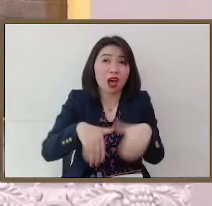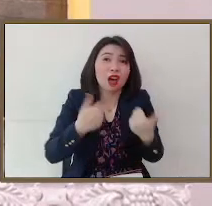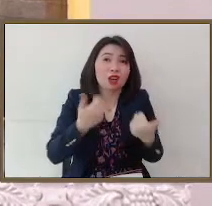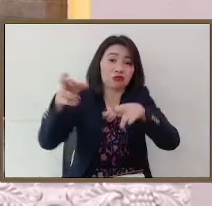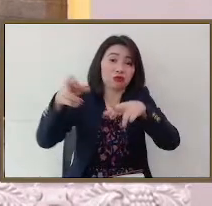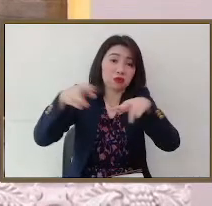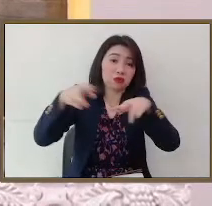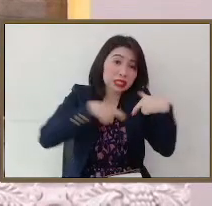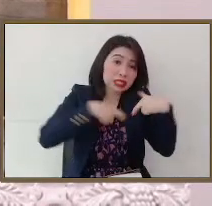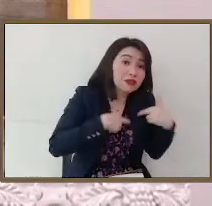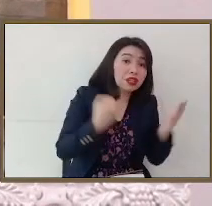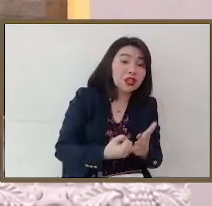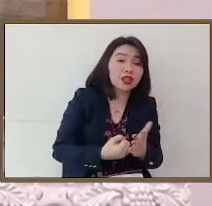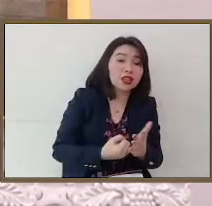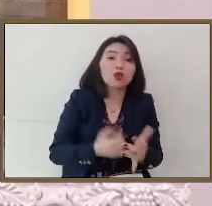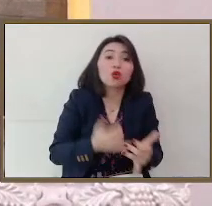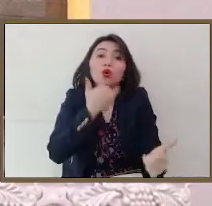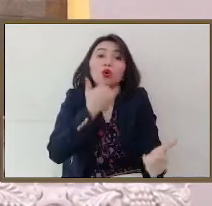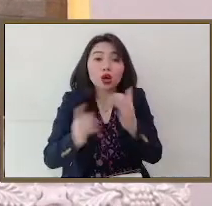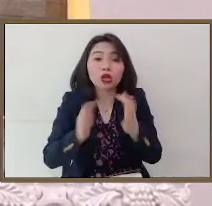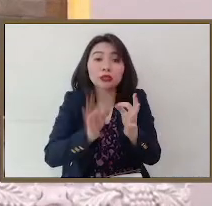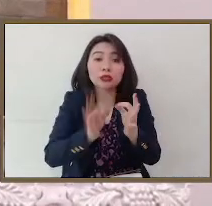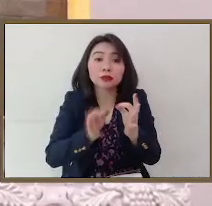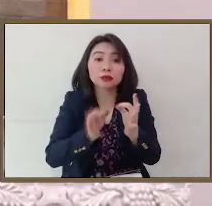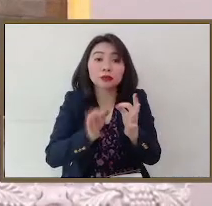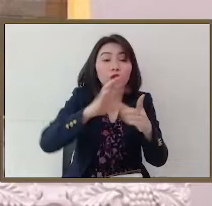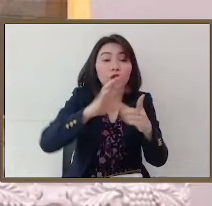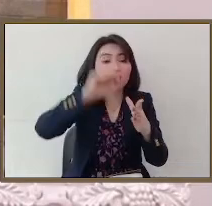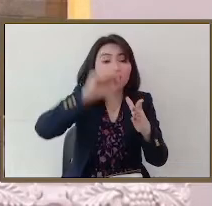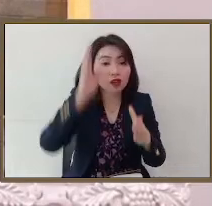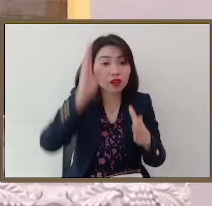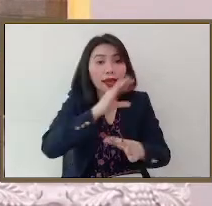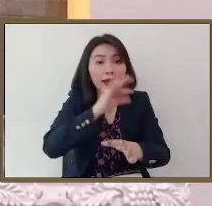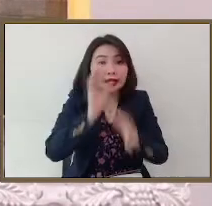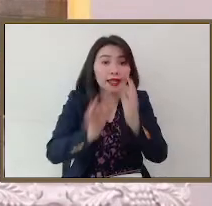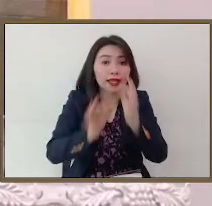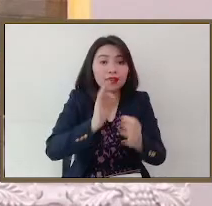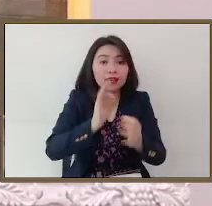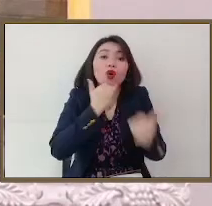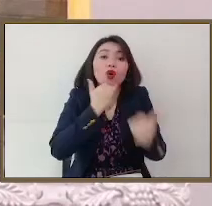maling interpretasyon ng salita ng Diyos. At kung mali ang interpretasyon ng salita